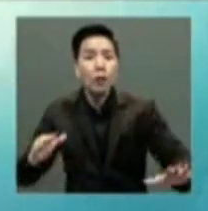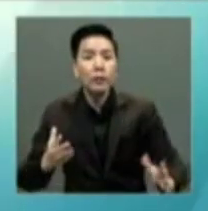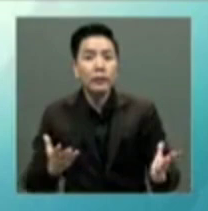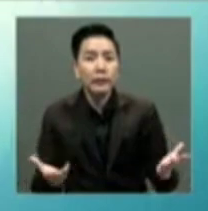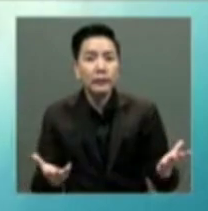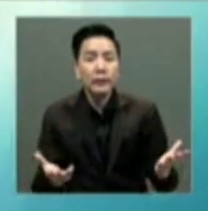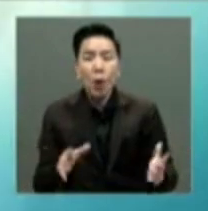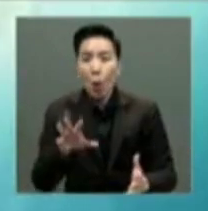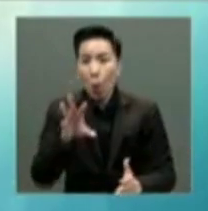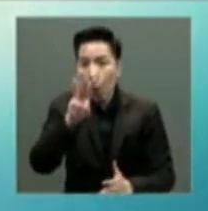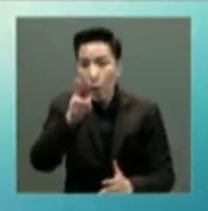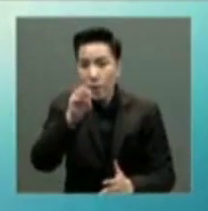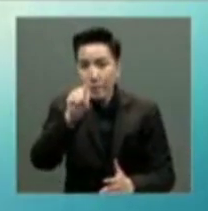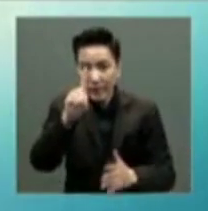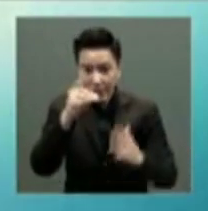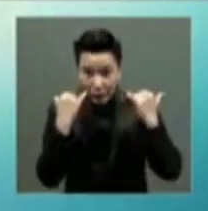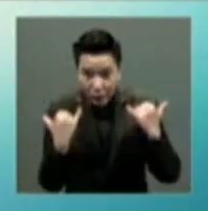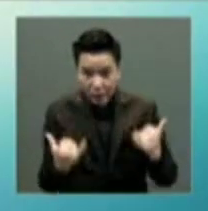ก็ 61